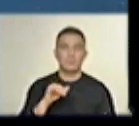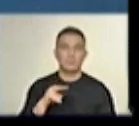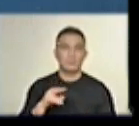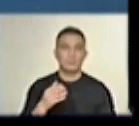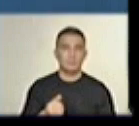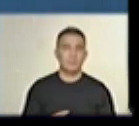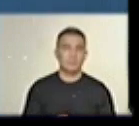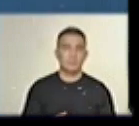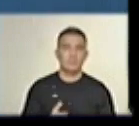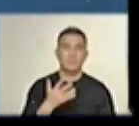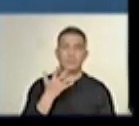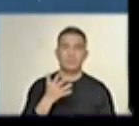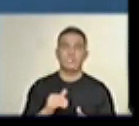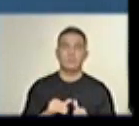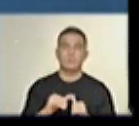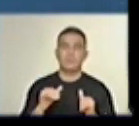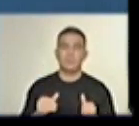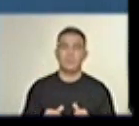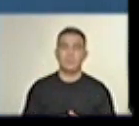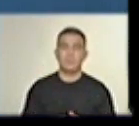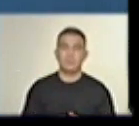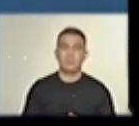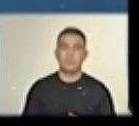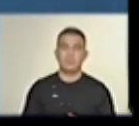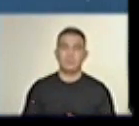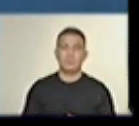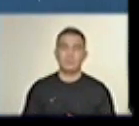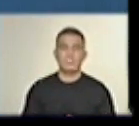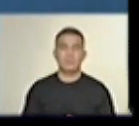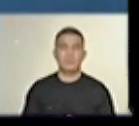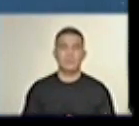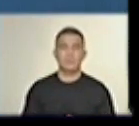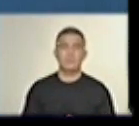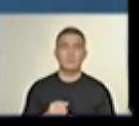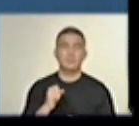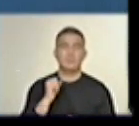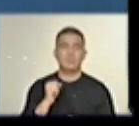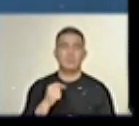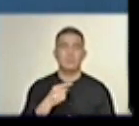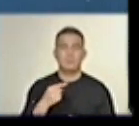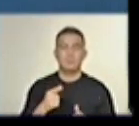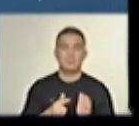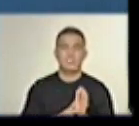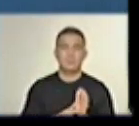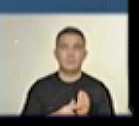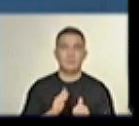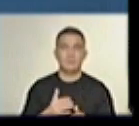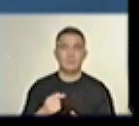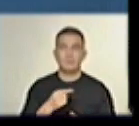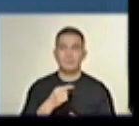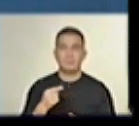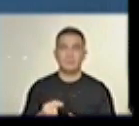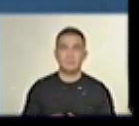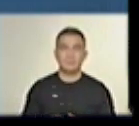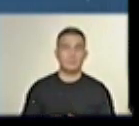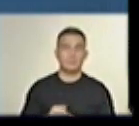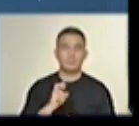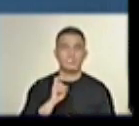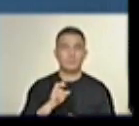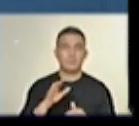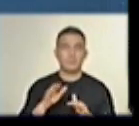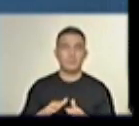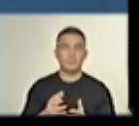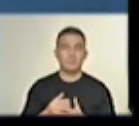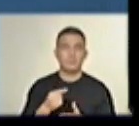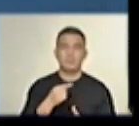barobar 5 ko'paytirilgan A ning o'rniga minus 7 ni qo'yamiz. Ayru B ning o'rniga